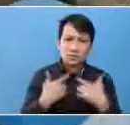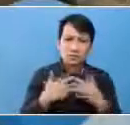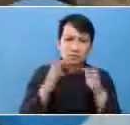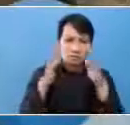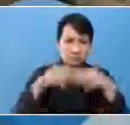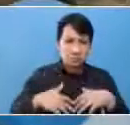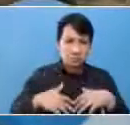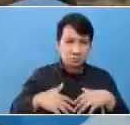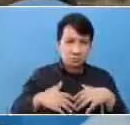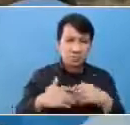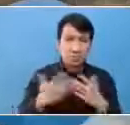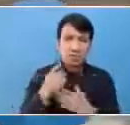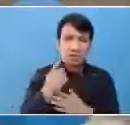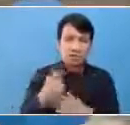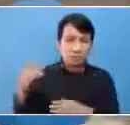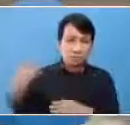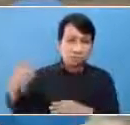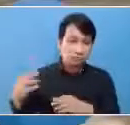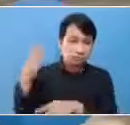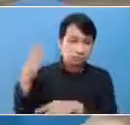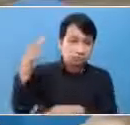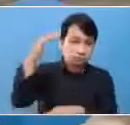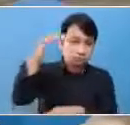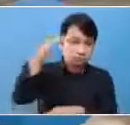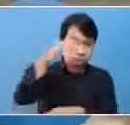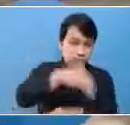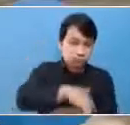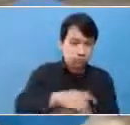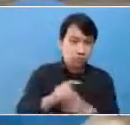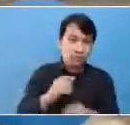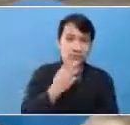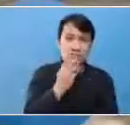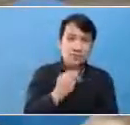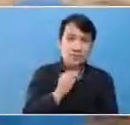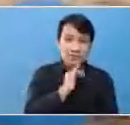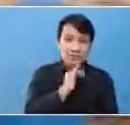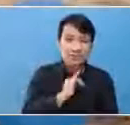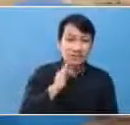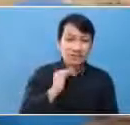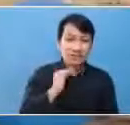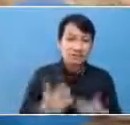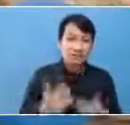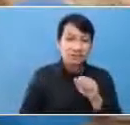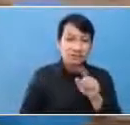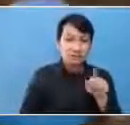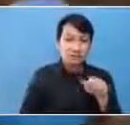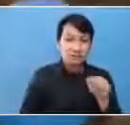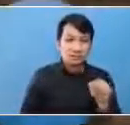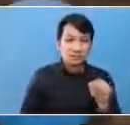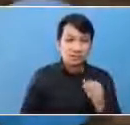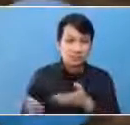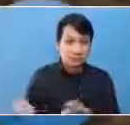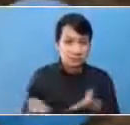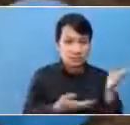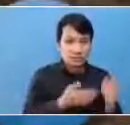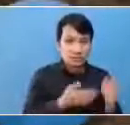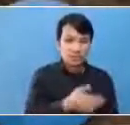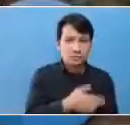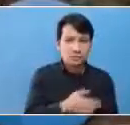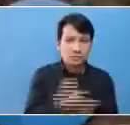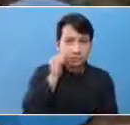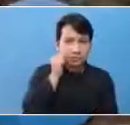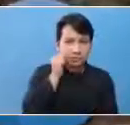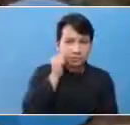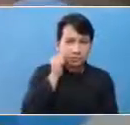ay wala ng pagbabago sa rural healthcare system ng kanilang bansa dahil na rin sa kawalan ng mga doktor o medical